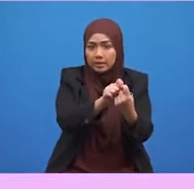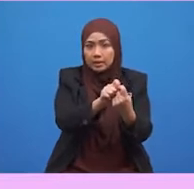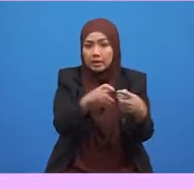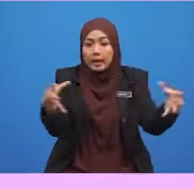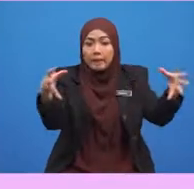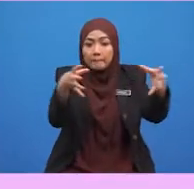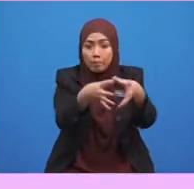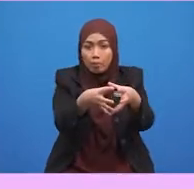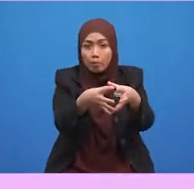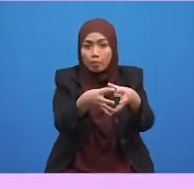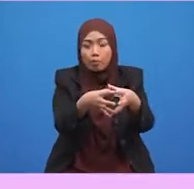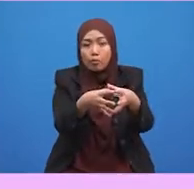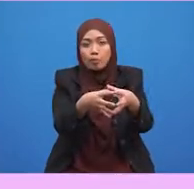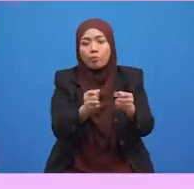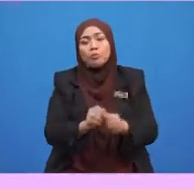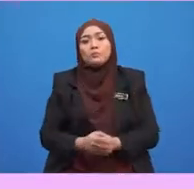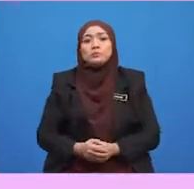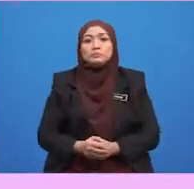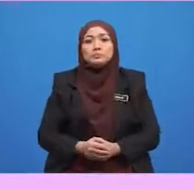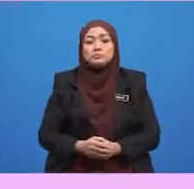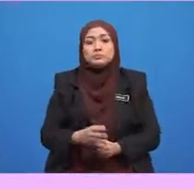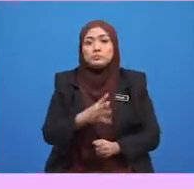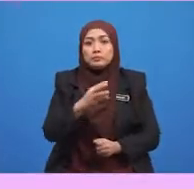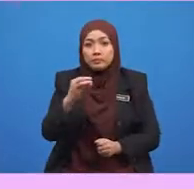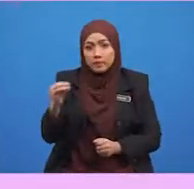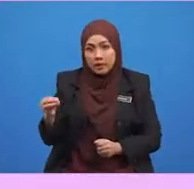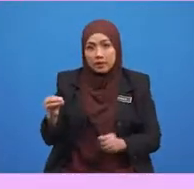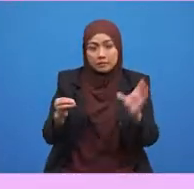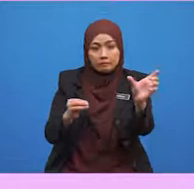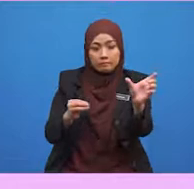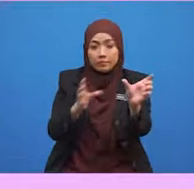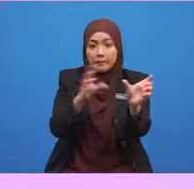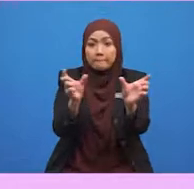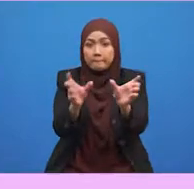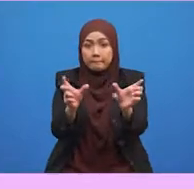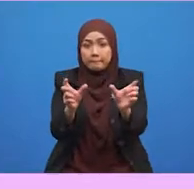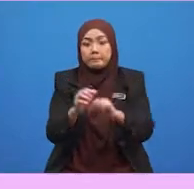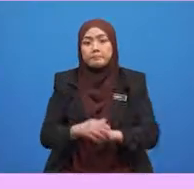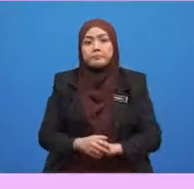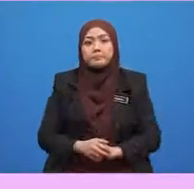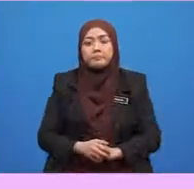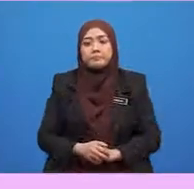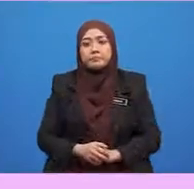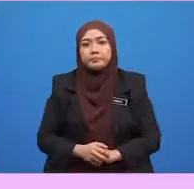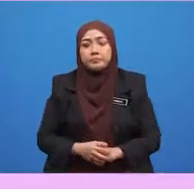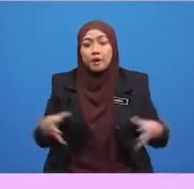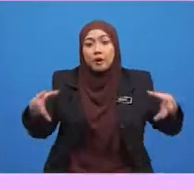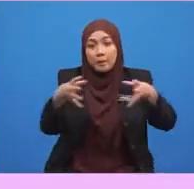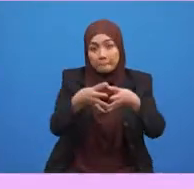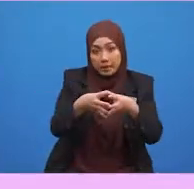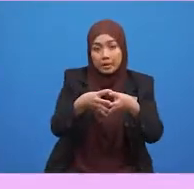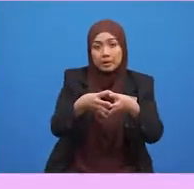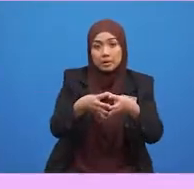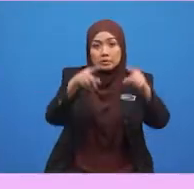empat AFED dan segi empat FBCE. Gabungan